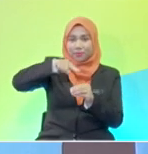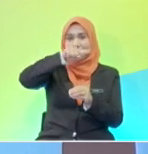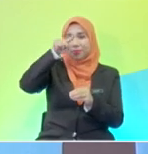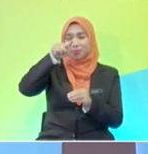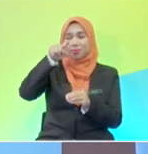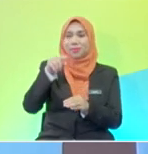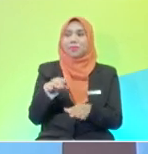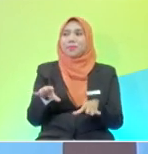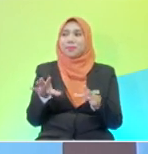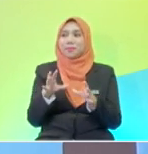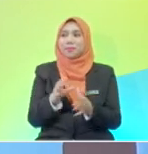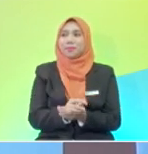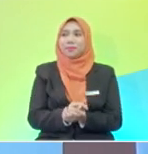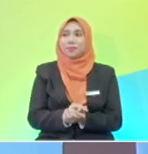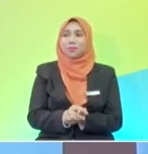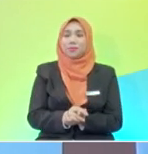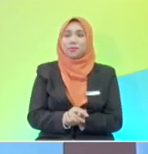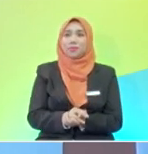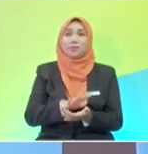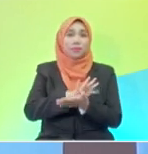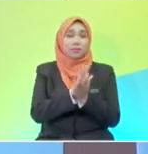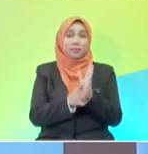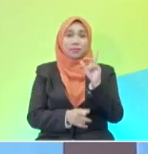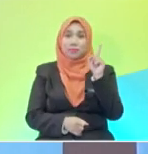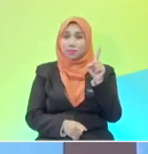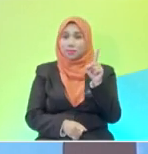origami supaya dia jadi satu bulatan